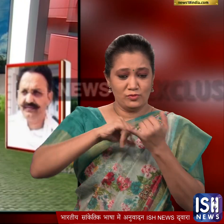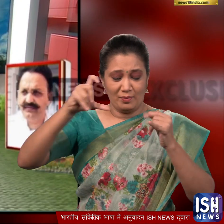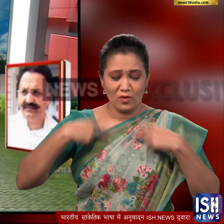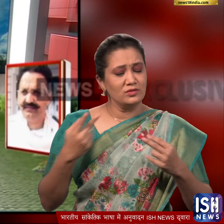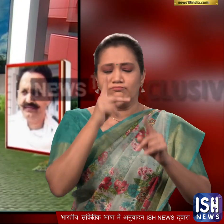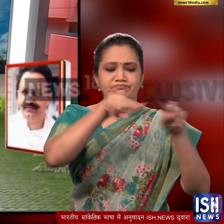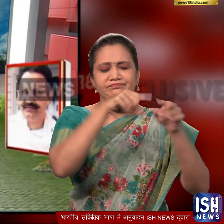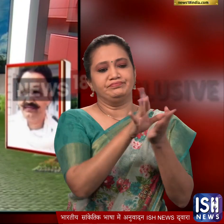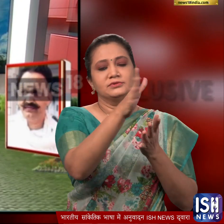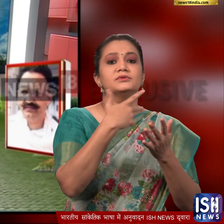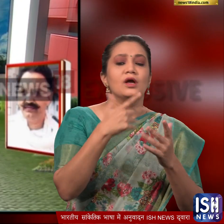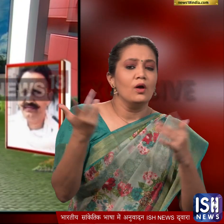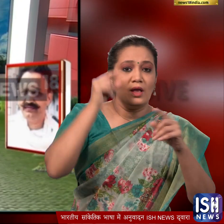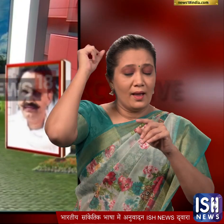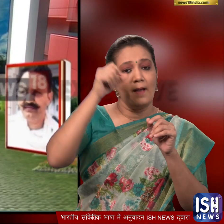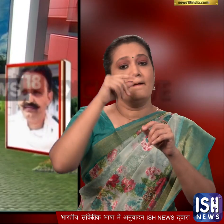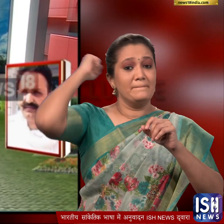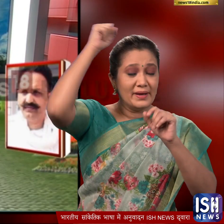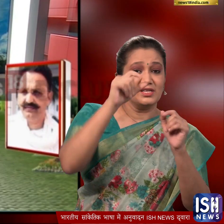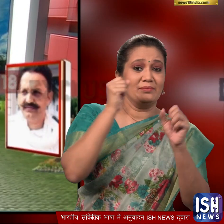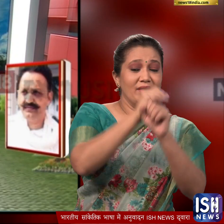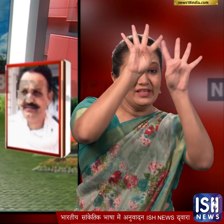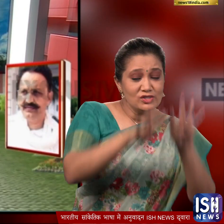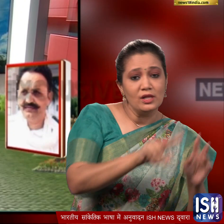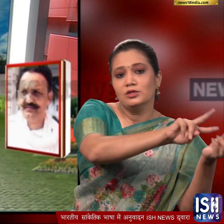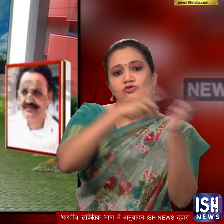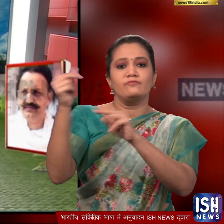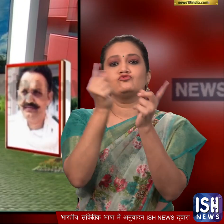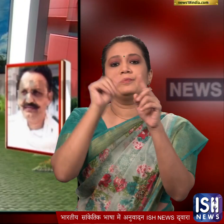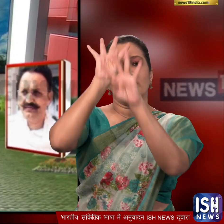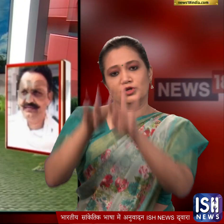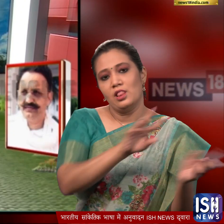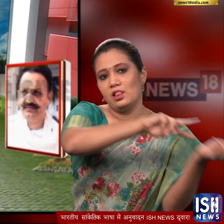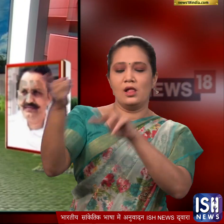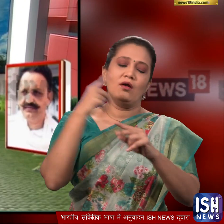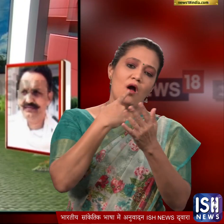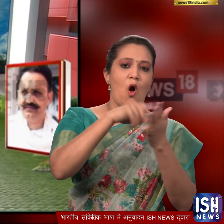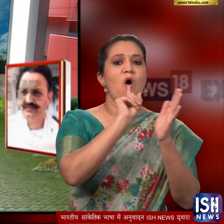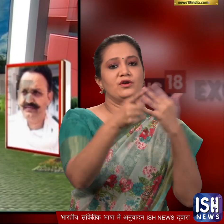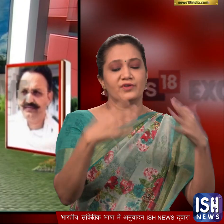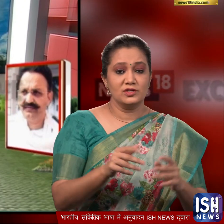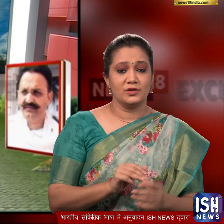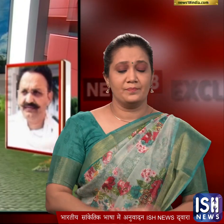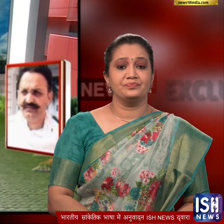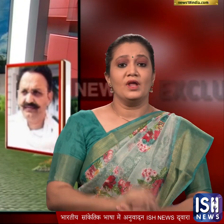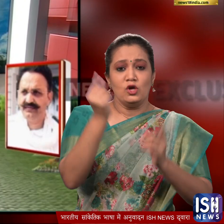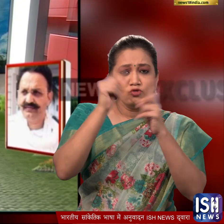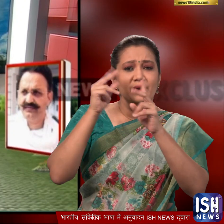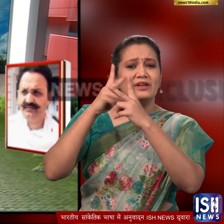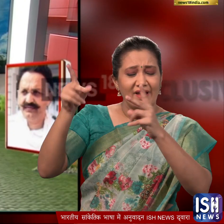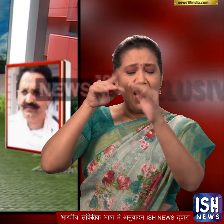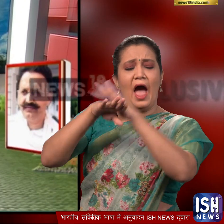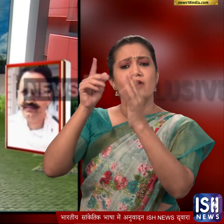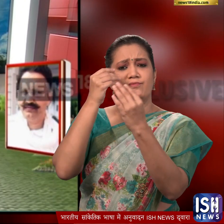दलील को खारिज करते हुए मुख्तार अंसारी को पंजाब की जेल से यूपी के बांदा की जेल में भेजने का आदेश दिया। यूपी में मुख्तार अंसारी पर